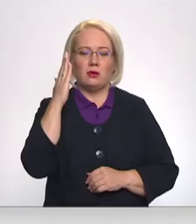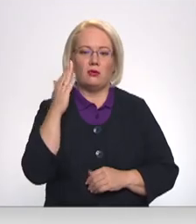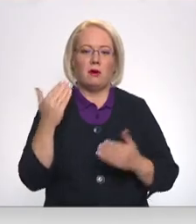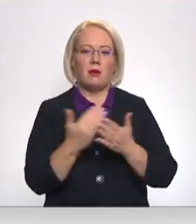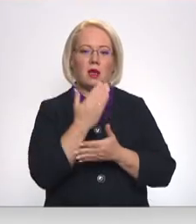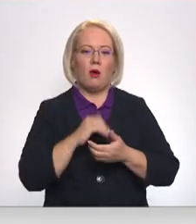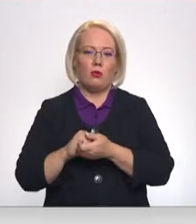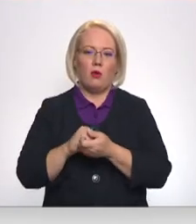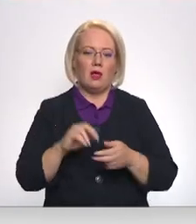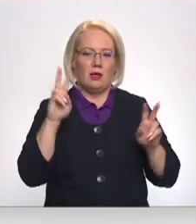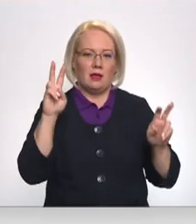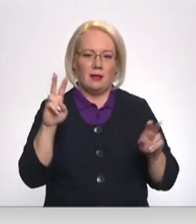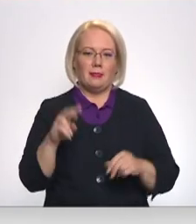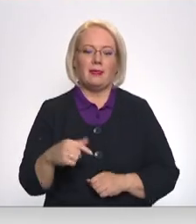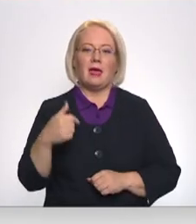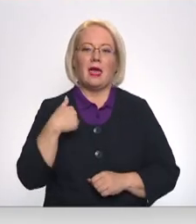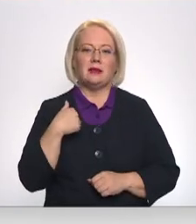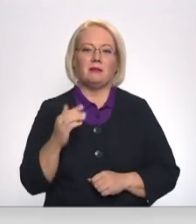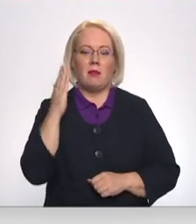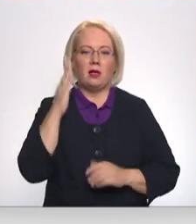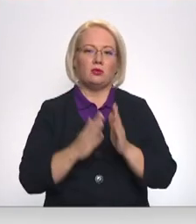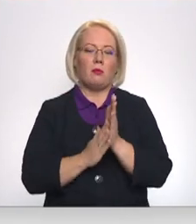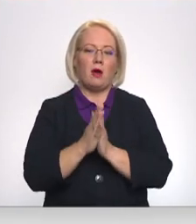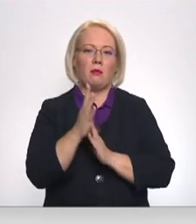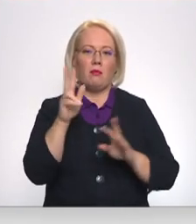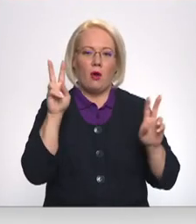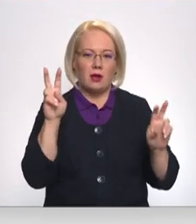vienotību. Es balsoju par progresīviem,